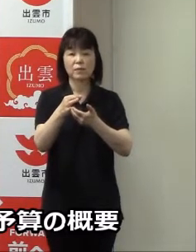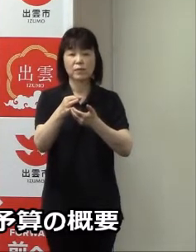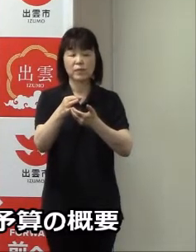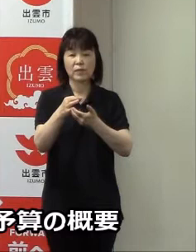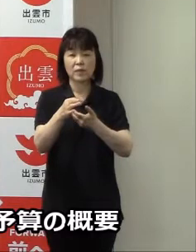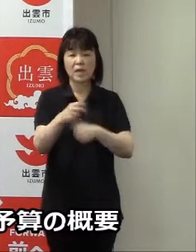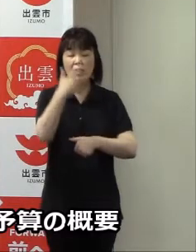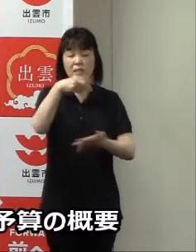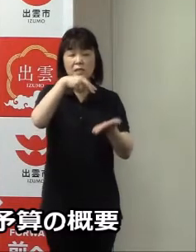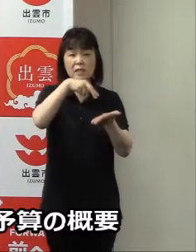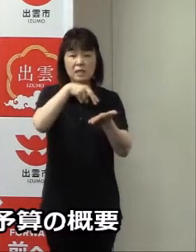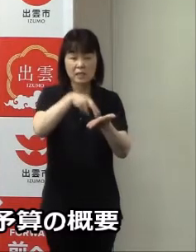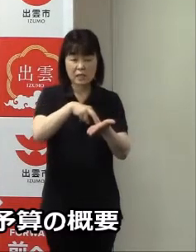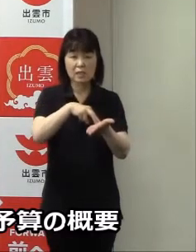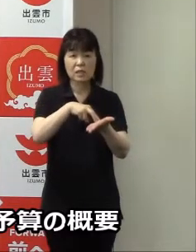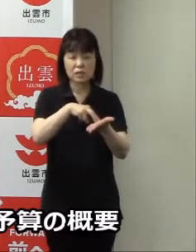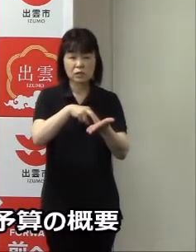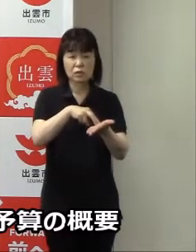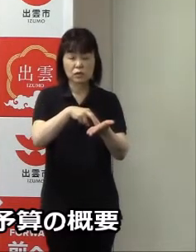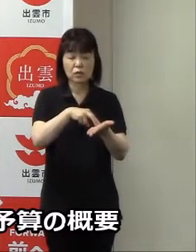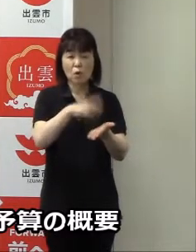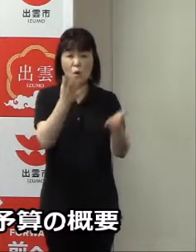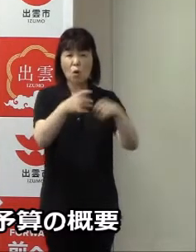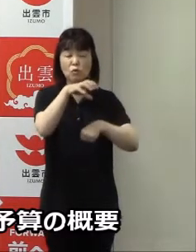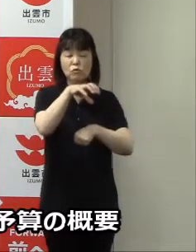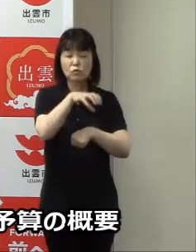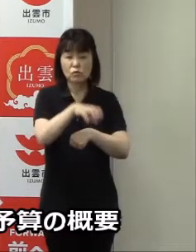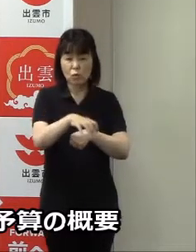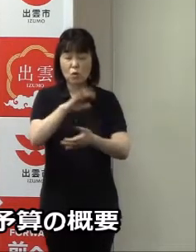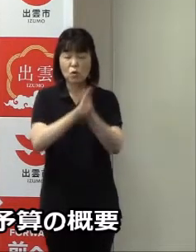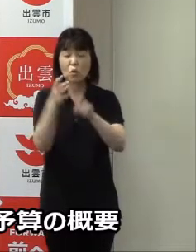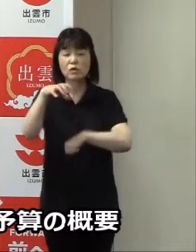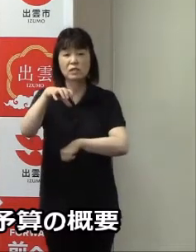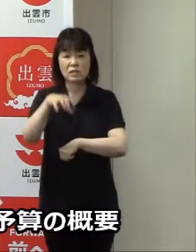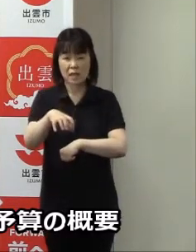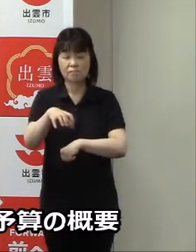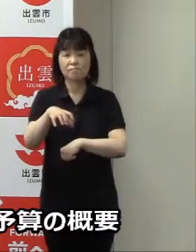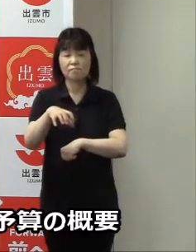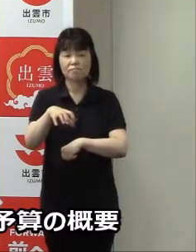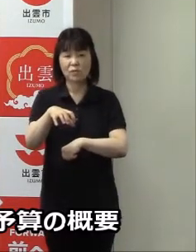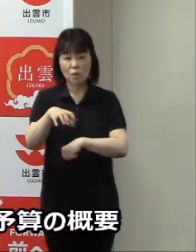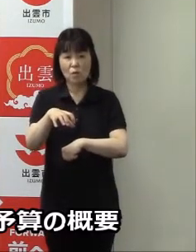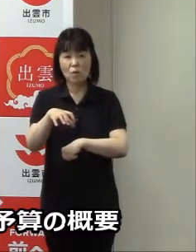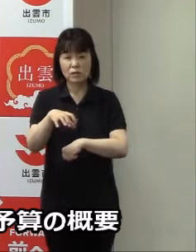所3円、私立幼稚園25円、になっております。